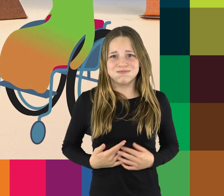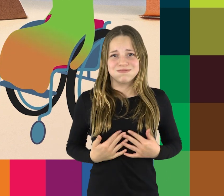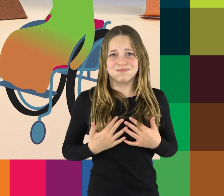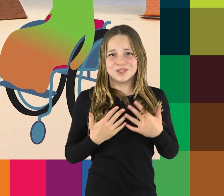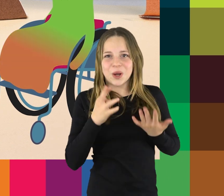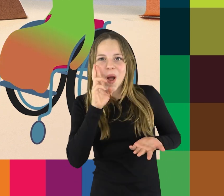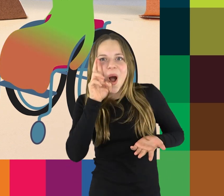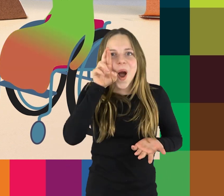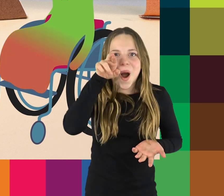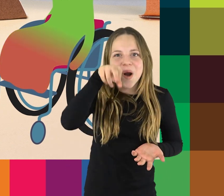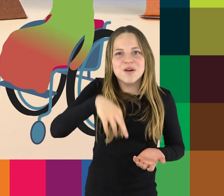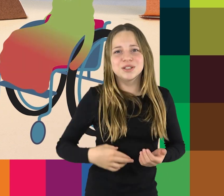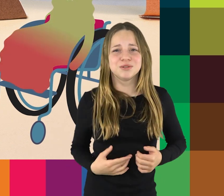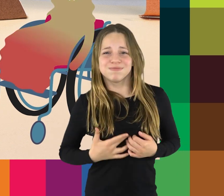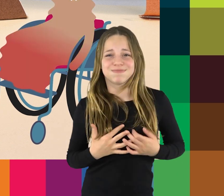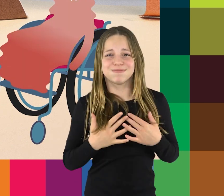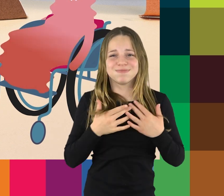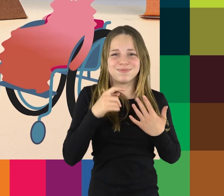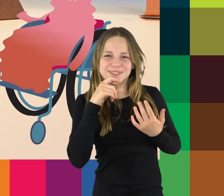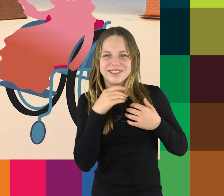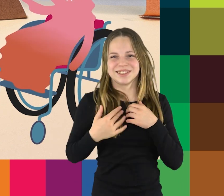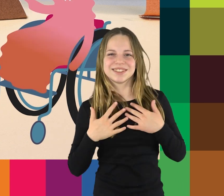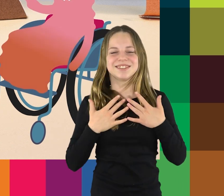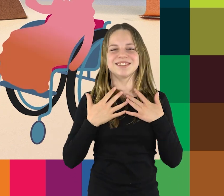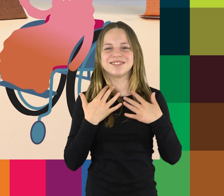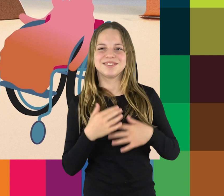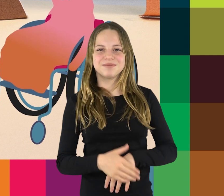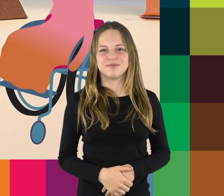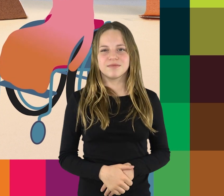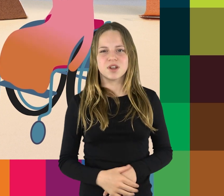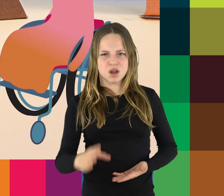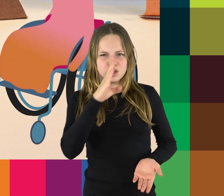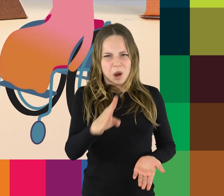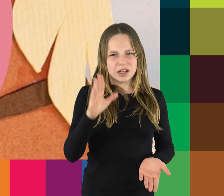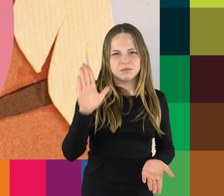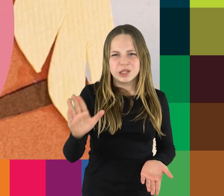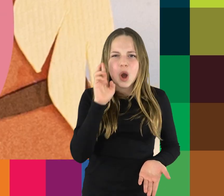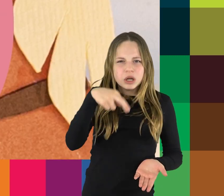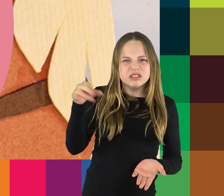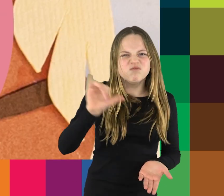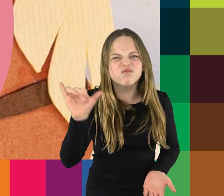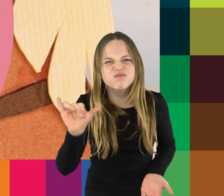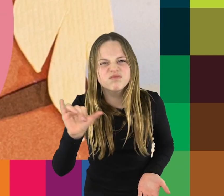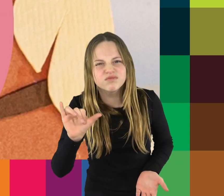On devient rose. Ça chatouille. C'est quoi ce droit?